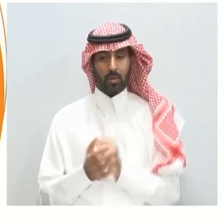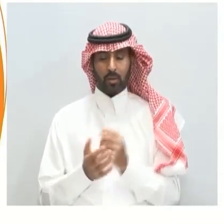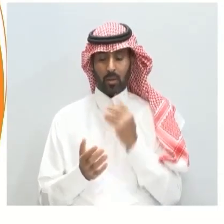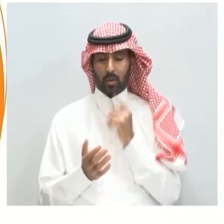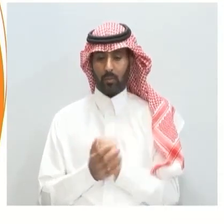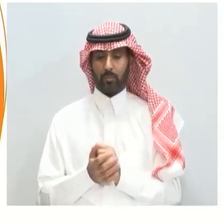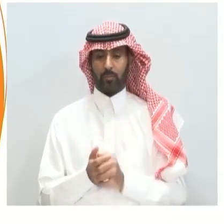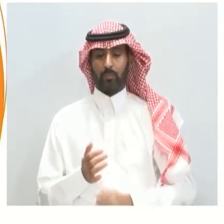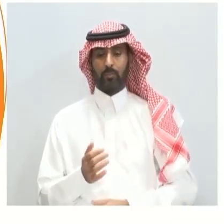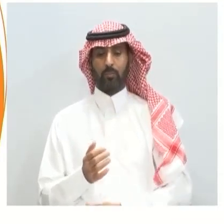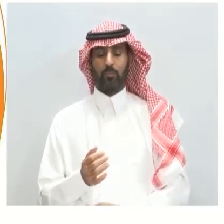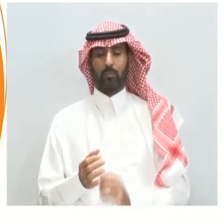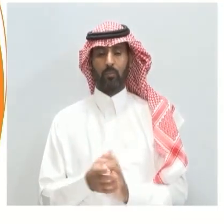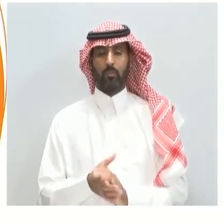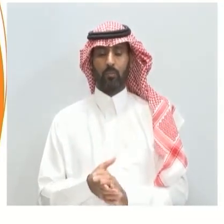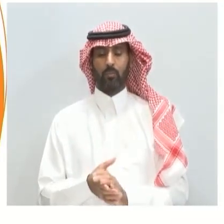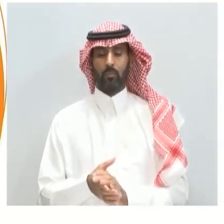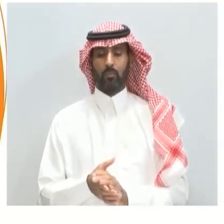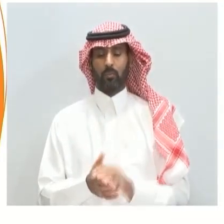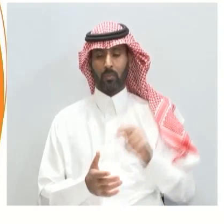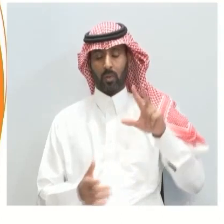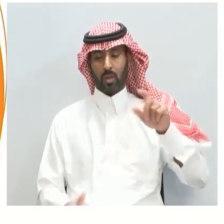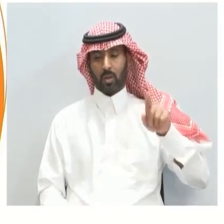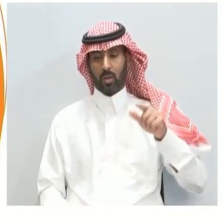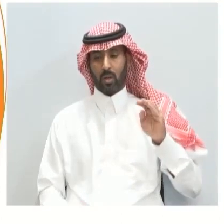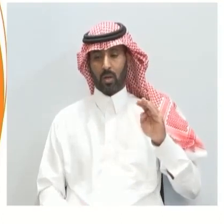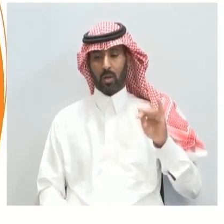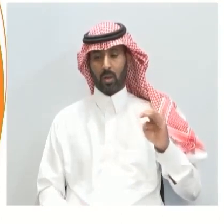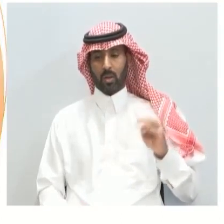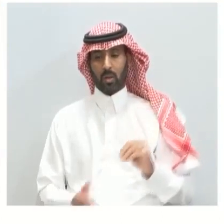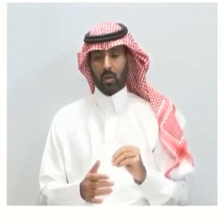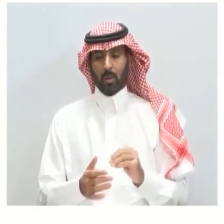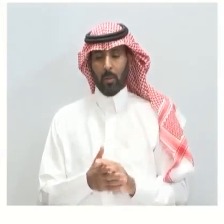بدر الدين الزركشي في كتاب البرهان في علوم